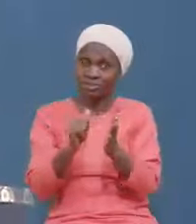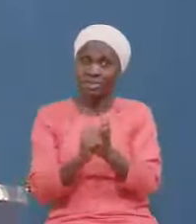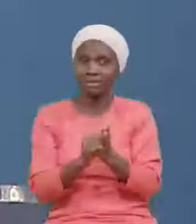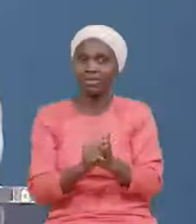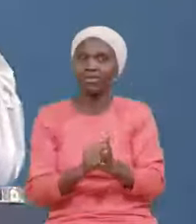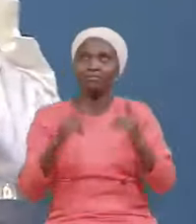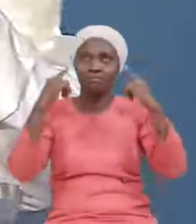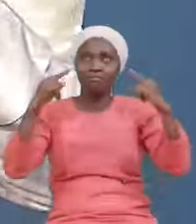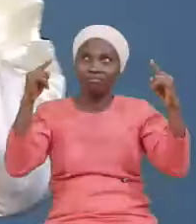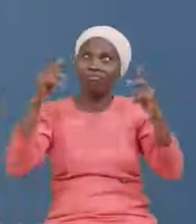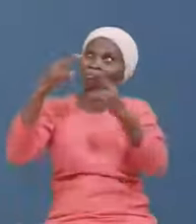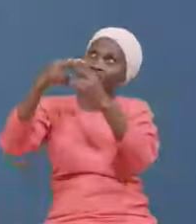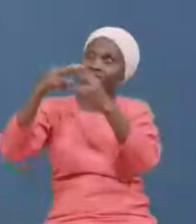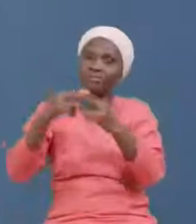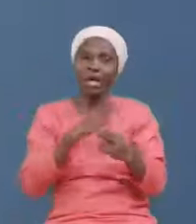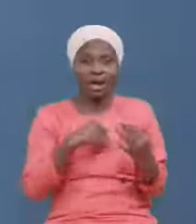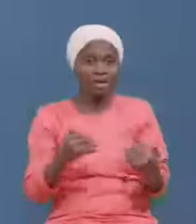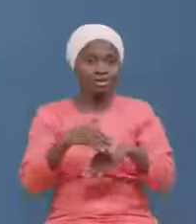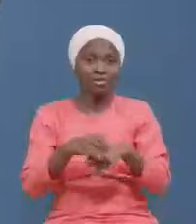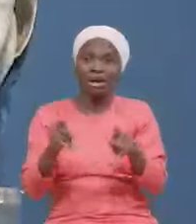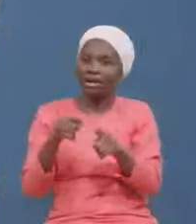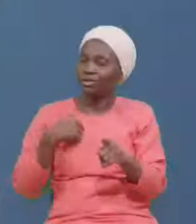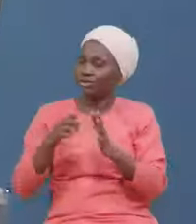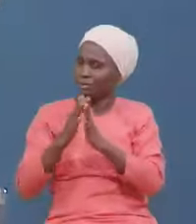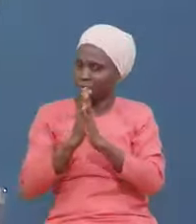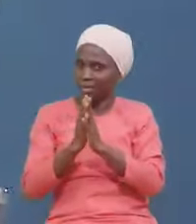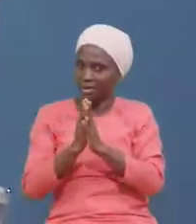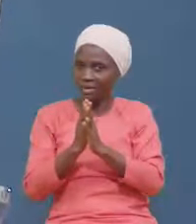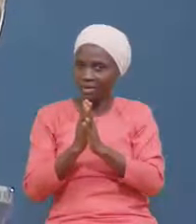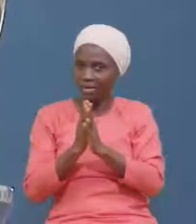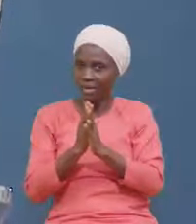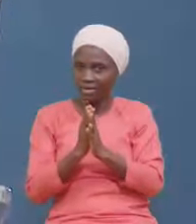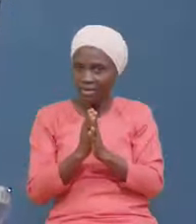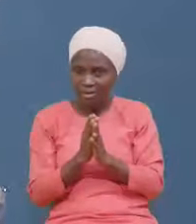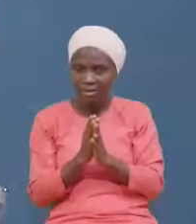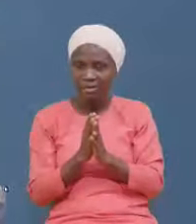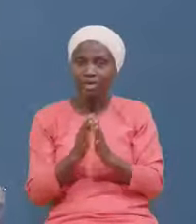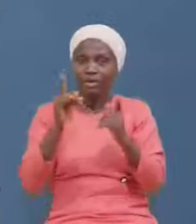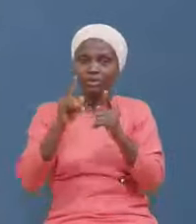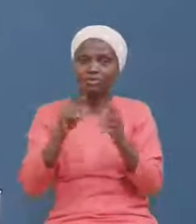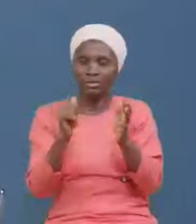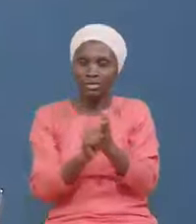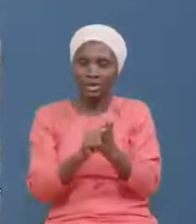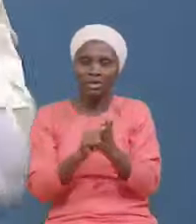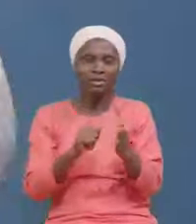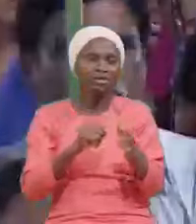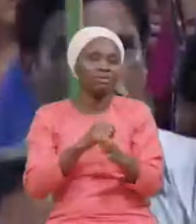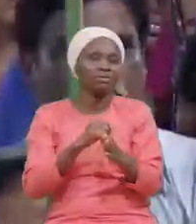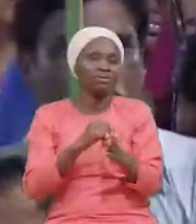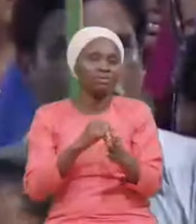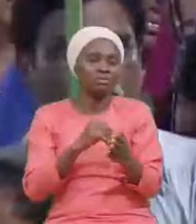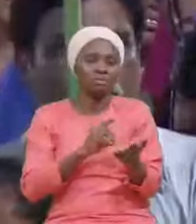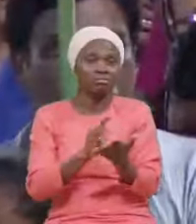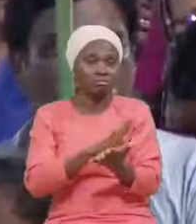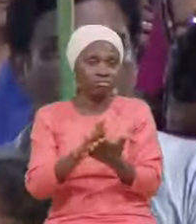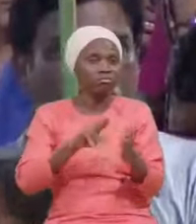ఔన్నత్యపు నామం. Tonight as we pray. ఈ రాత్రి మనం ప్రార్థిస్తుండగా. That supernatural liberator. ప్రకృతిగా